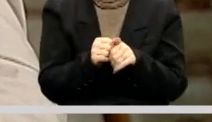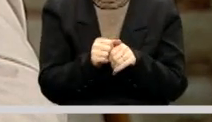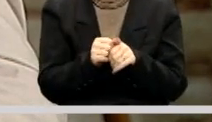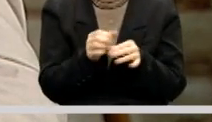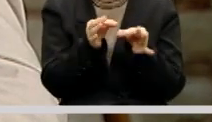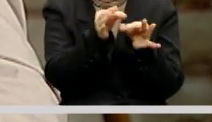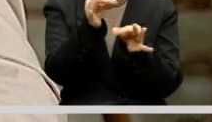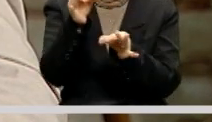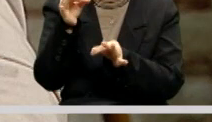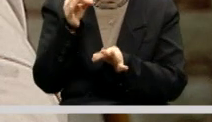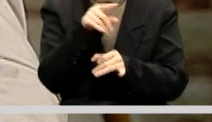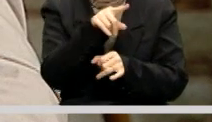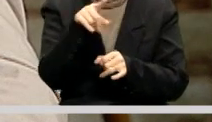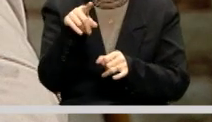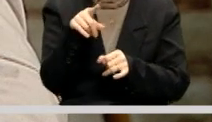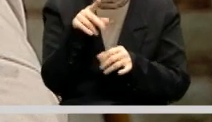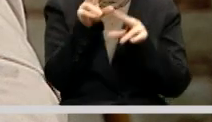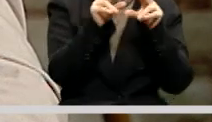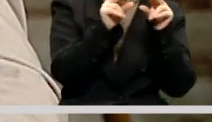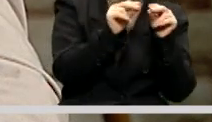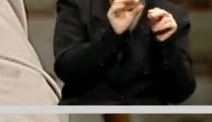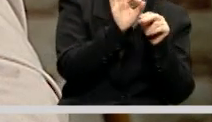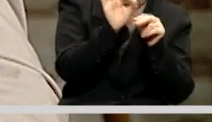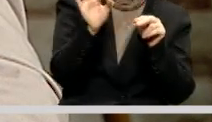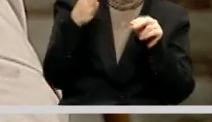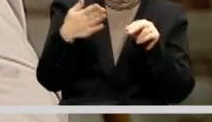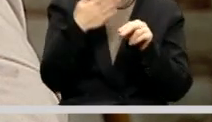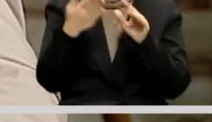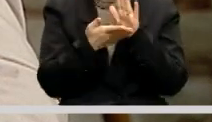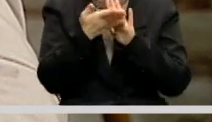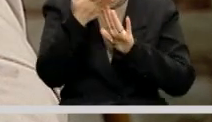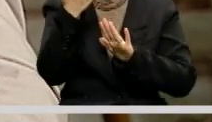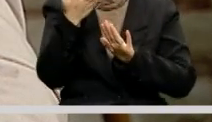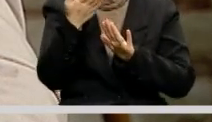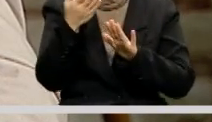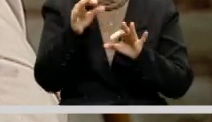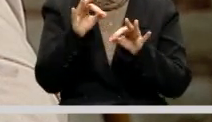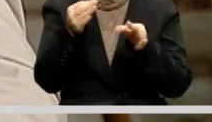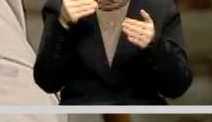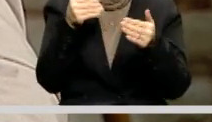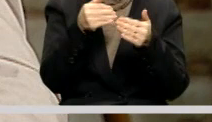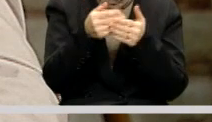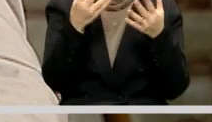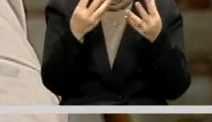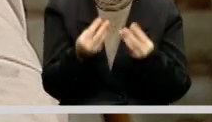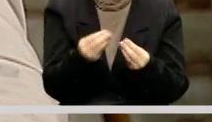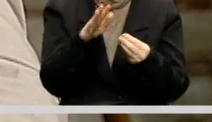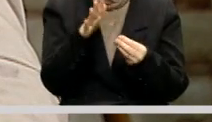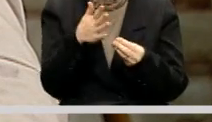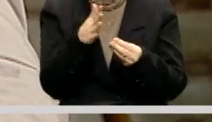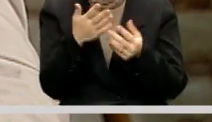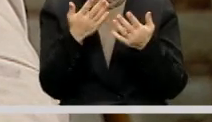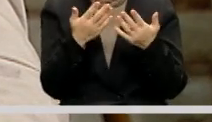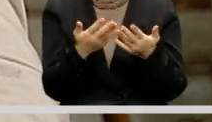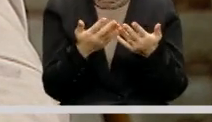insanlarda uykusuzluğun en fazla ne kadar süreceği ya da çok uzun süre uykusuzlukta